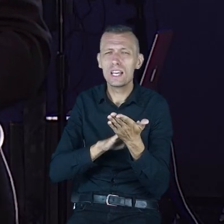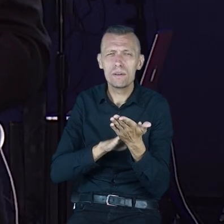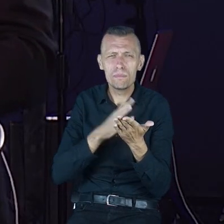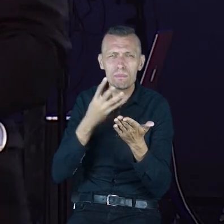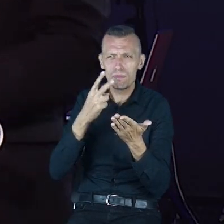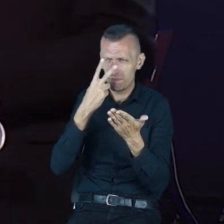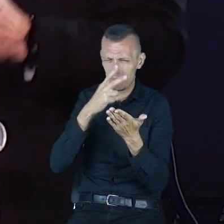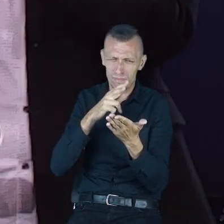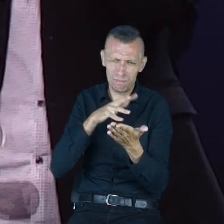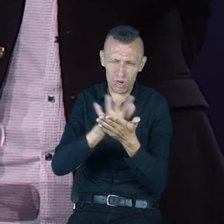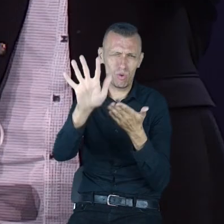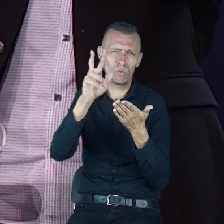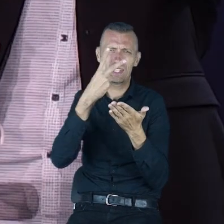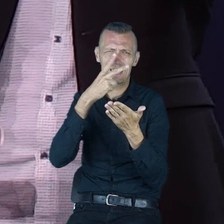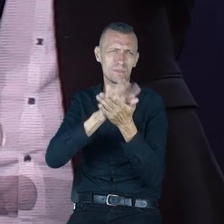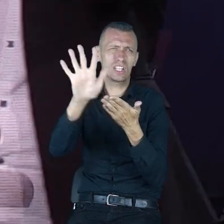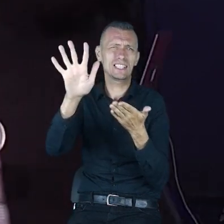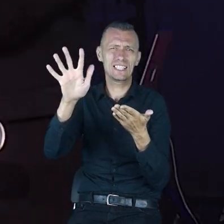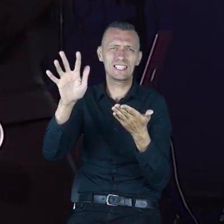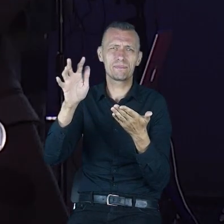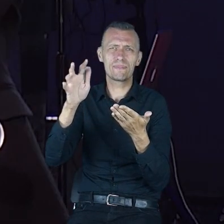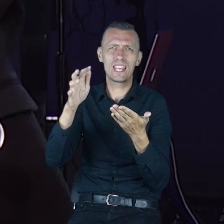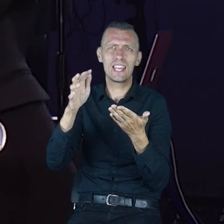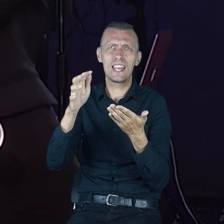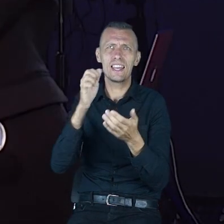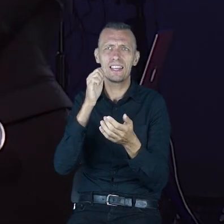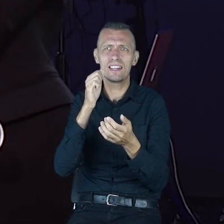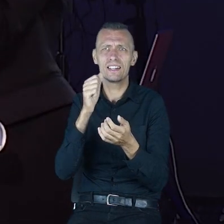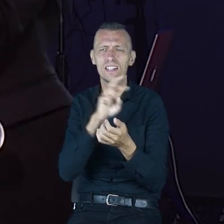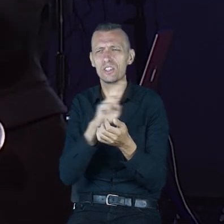nieskażonych rzeczy. I te wszystkie rzeczy zderzają się.